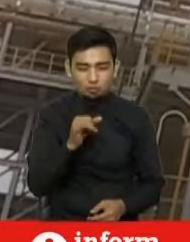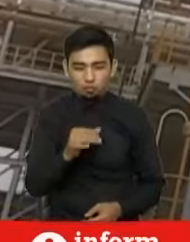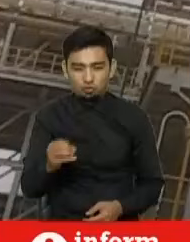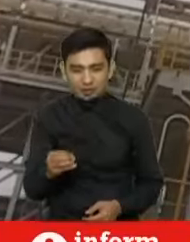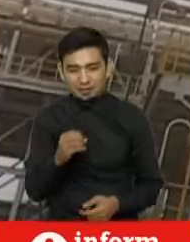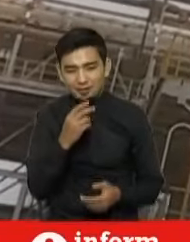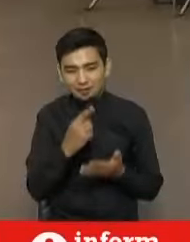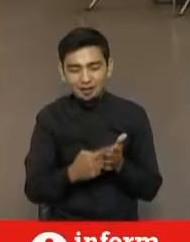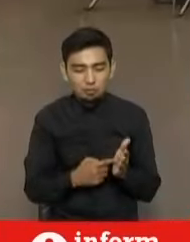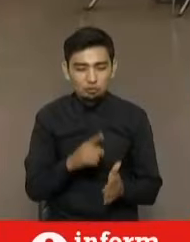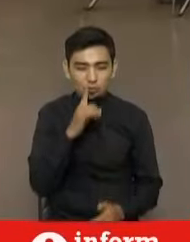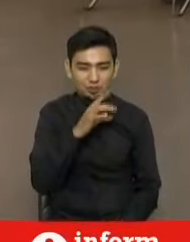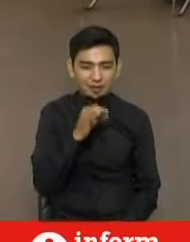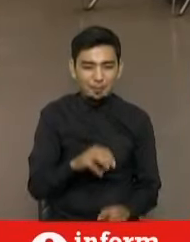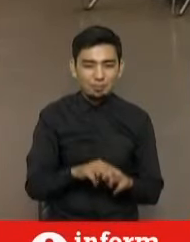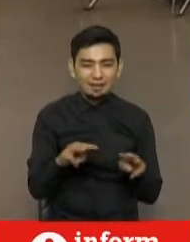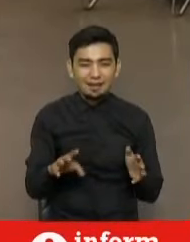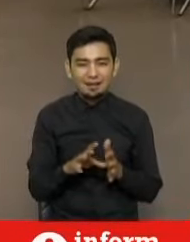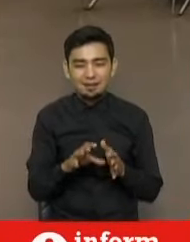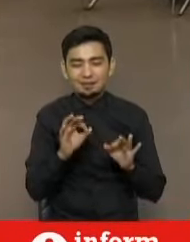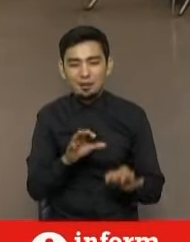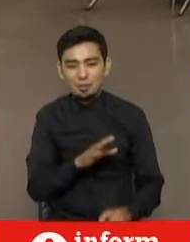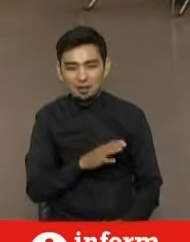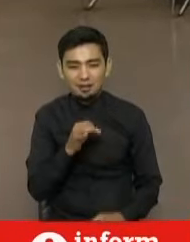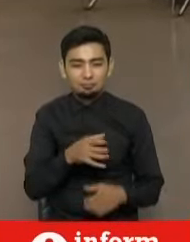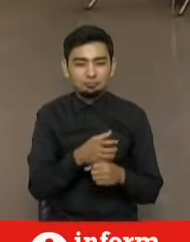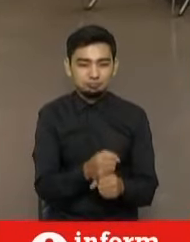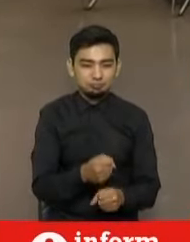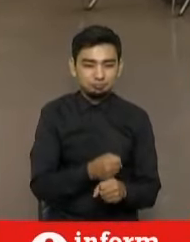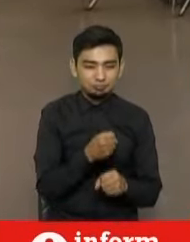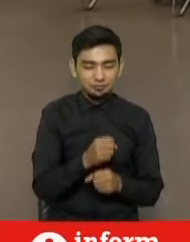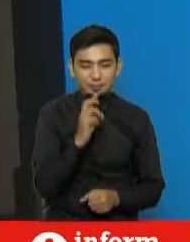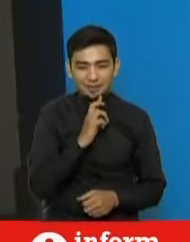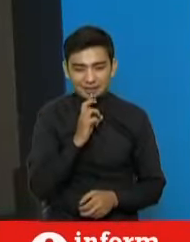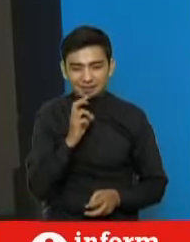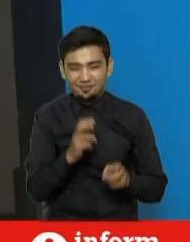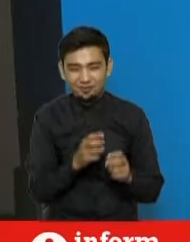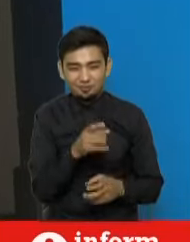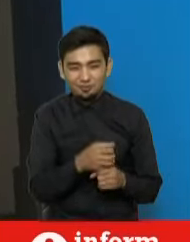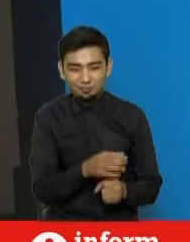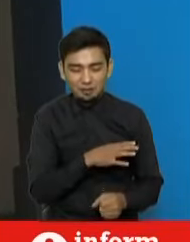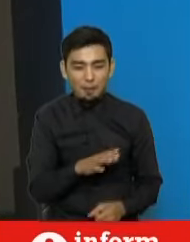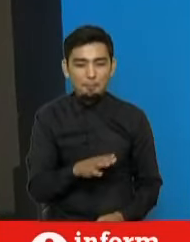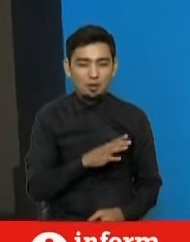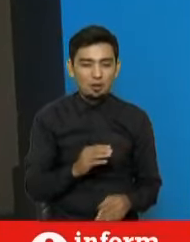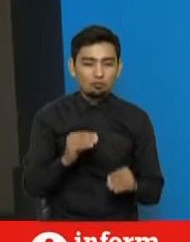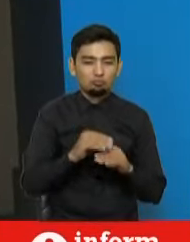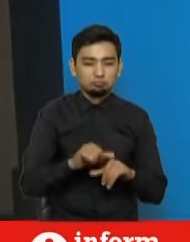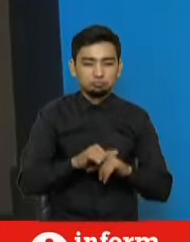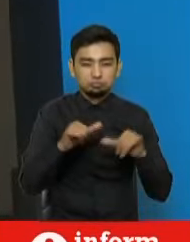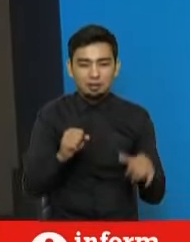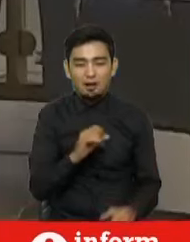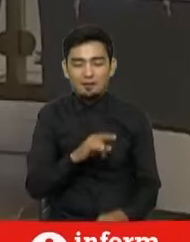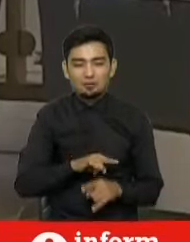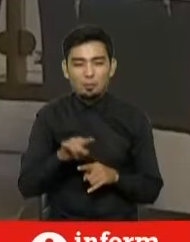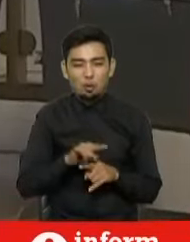не потребоваться. В Министерстве энергетики говорят, за счет сокращения производства бензина и мазута было увеличено изготовление